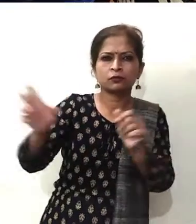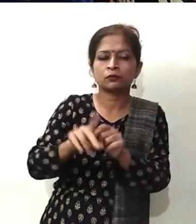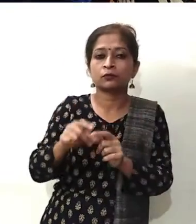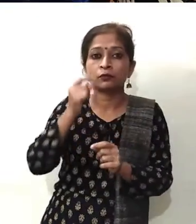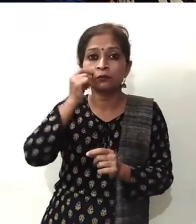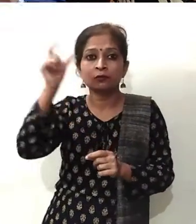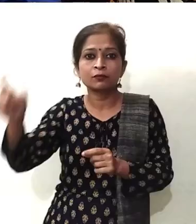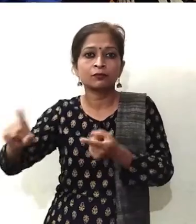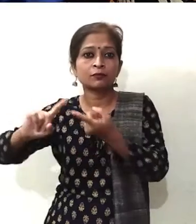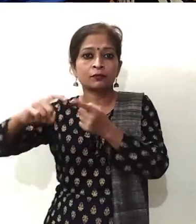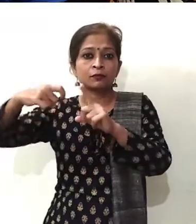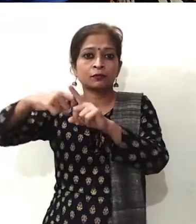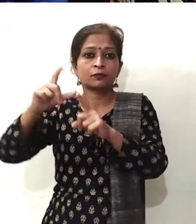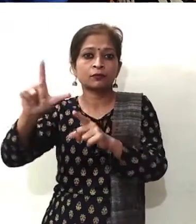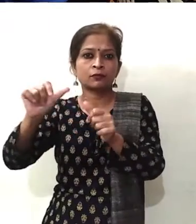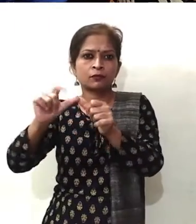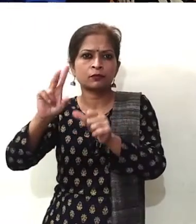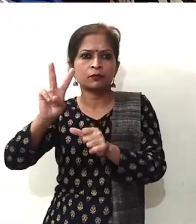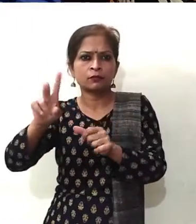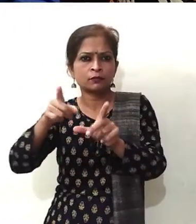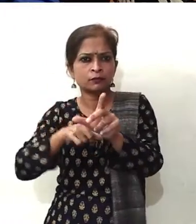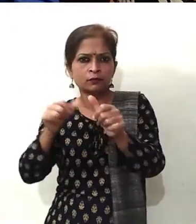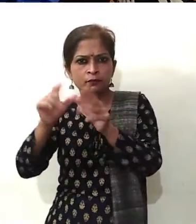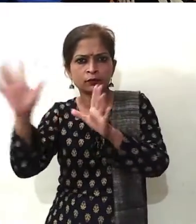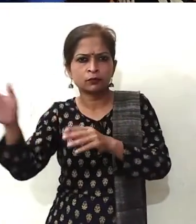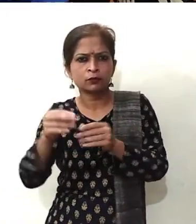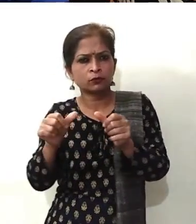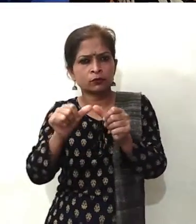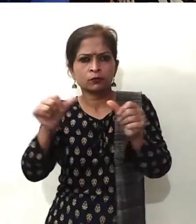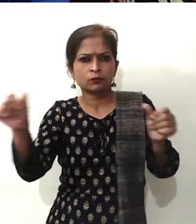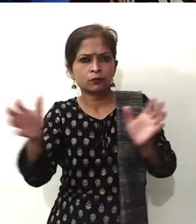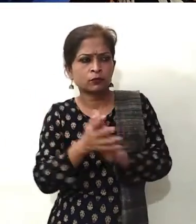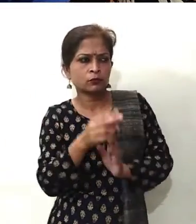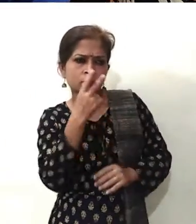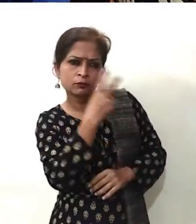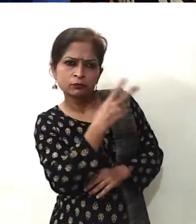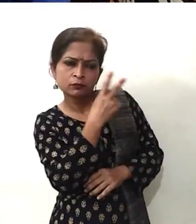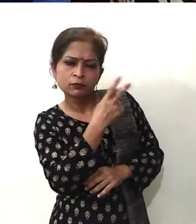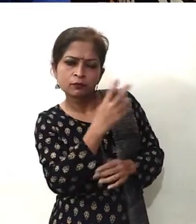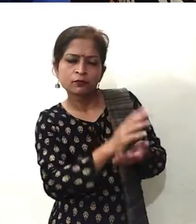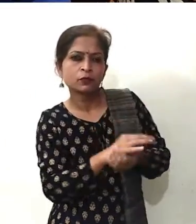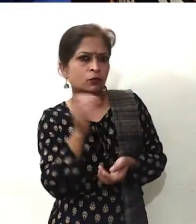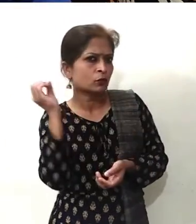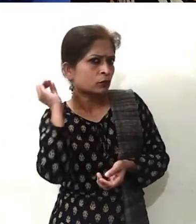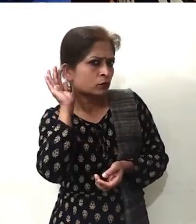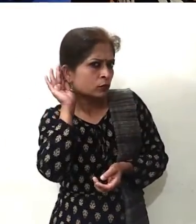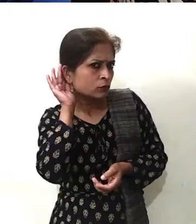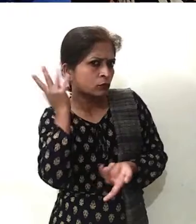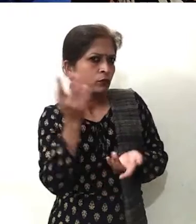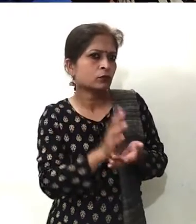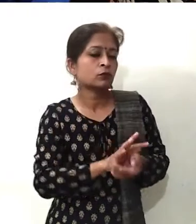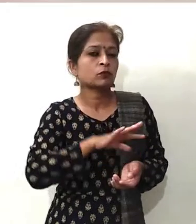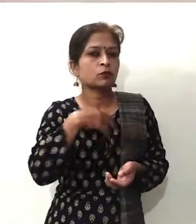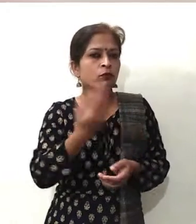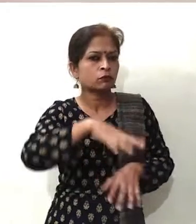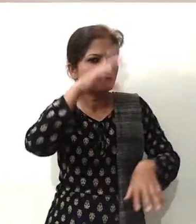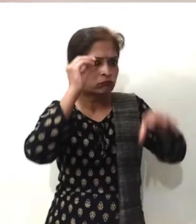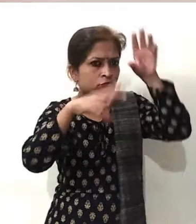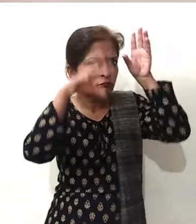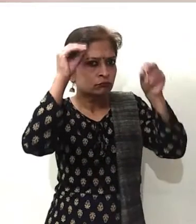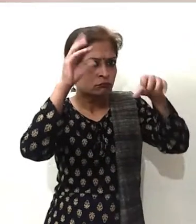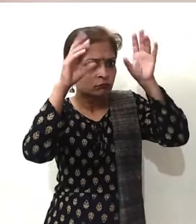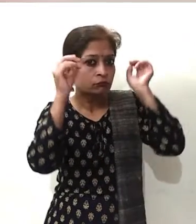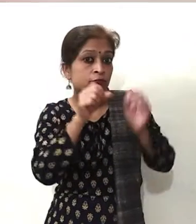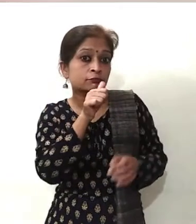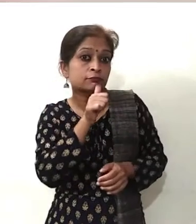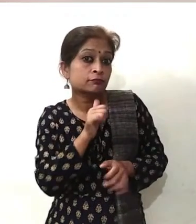जंगल साफ किया और सुनकर देखकर हल्का नकल कर सीखता और सीखता रहता। आचार्य